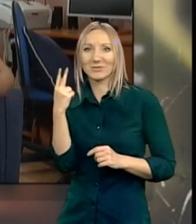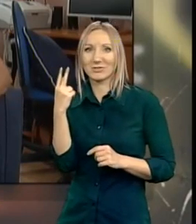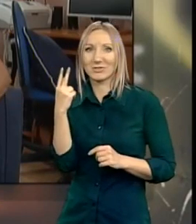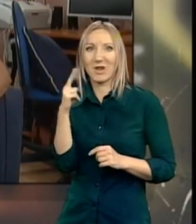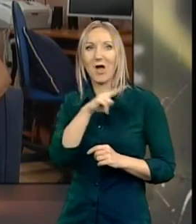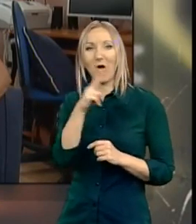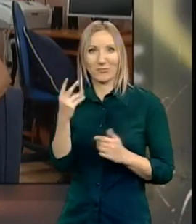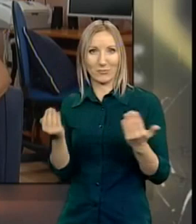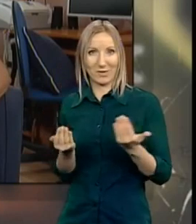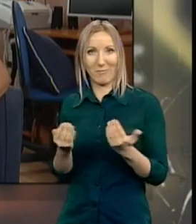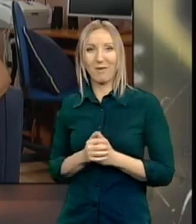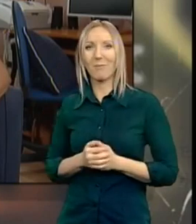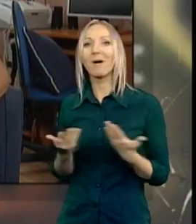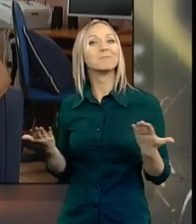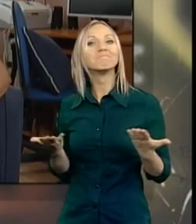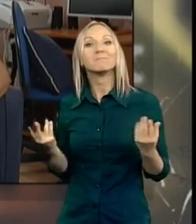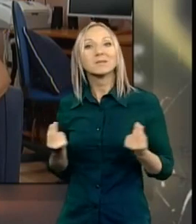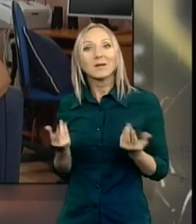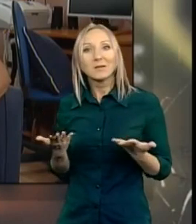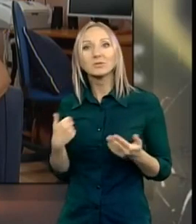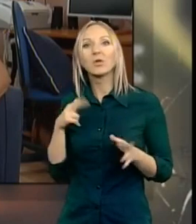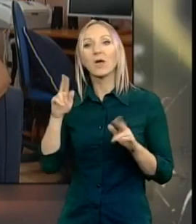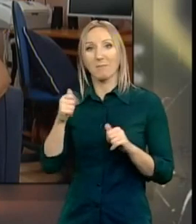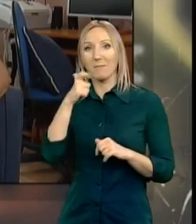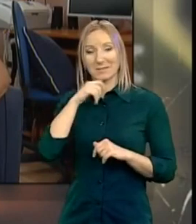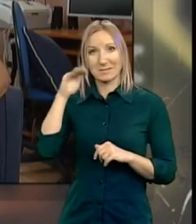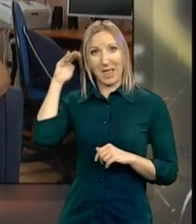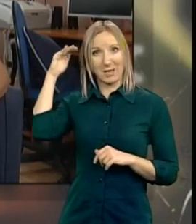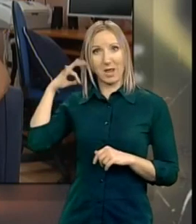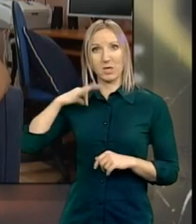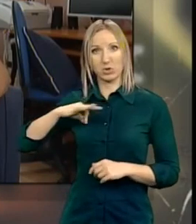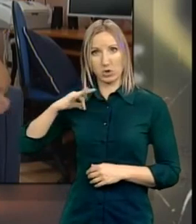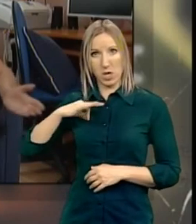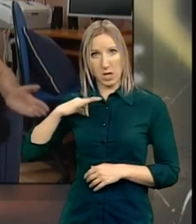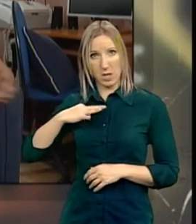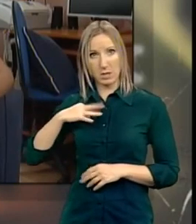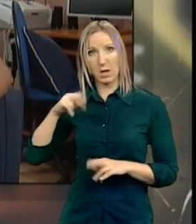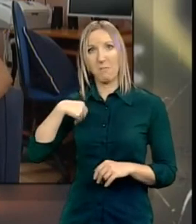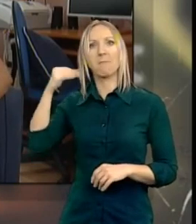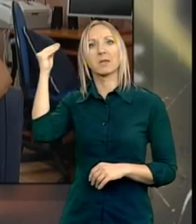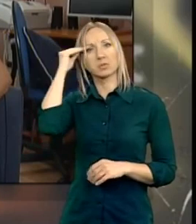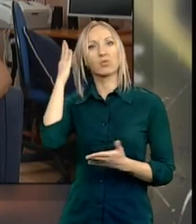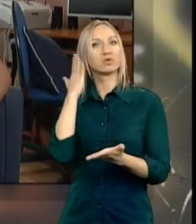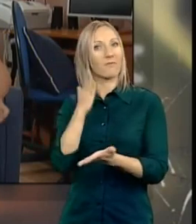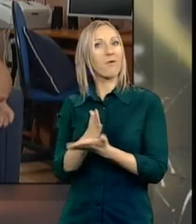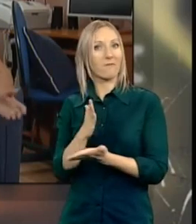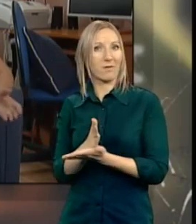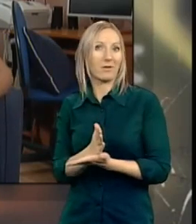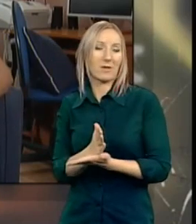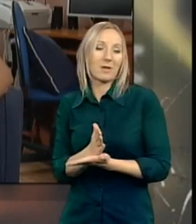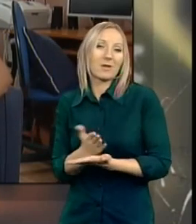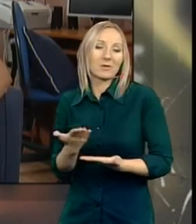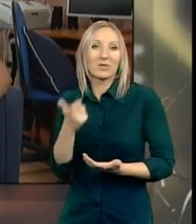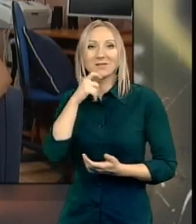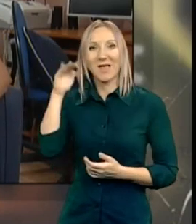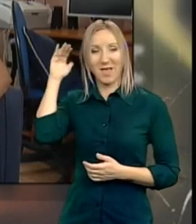od drugih, zato što ja imam stariju čerku i imala sam iskustvo sa starijim djetetom, tako